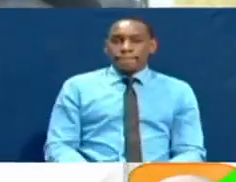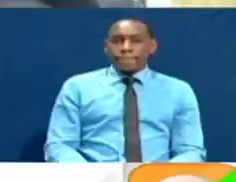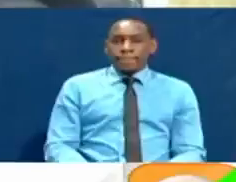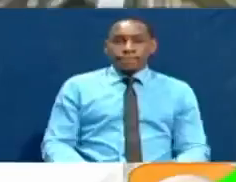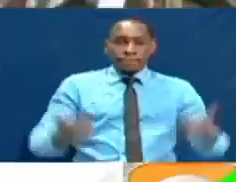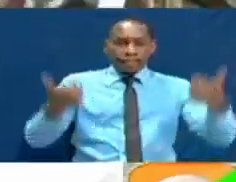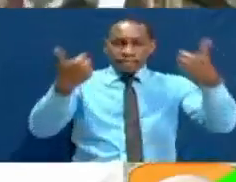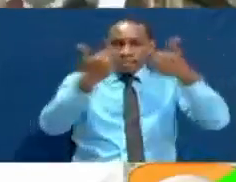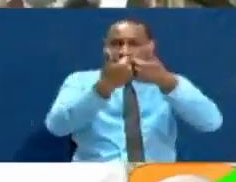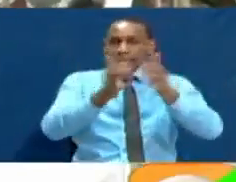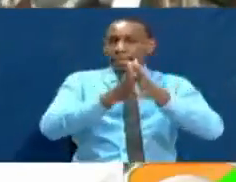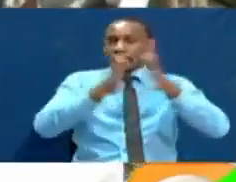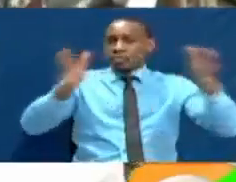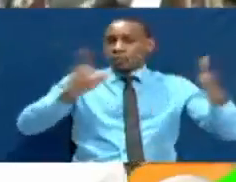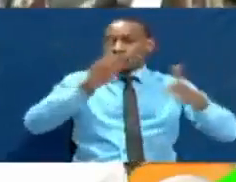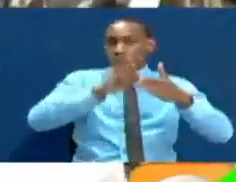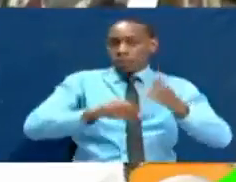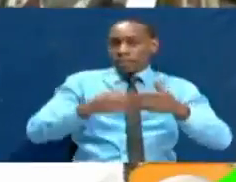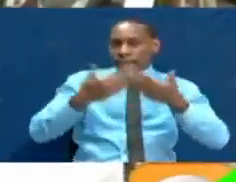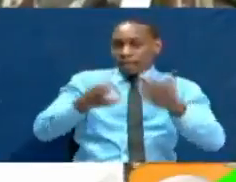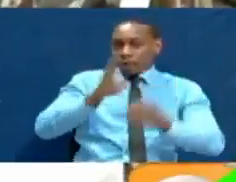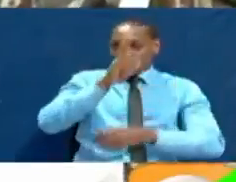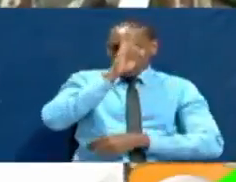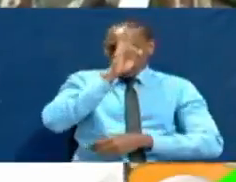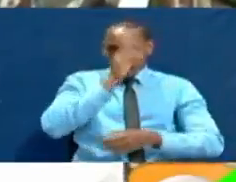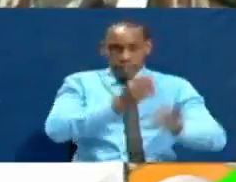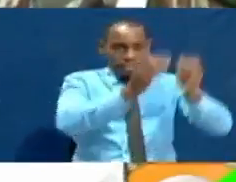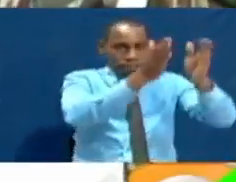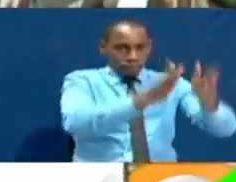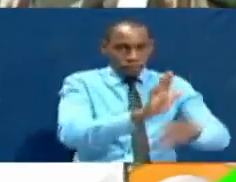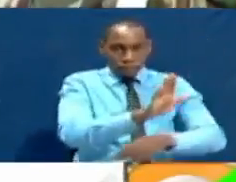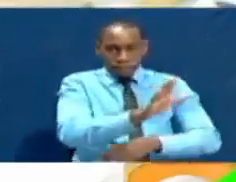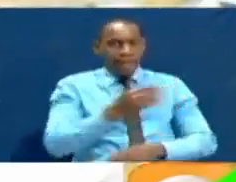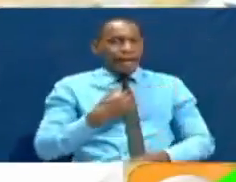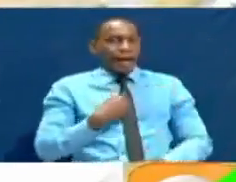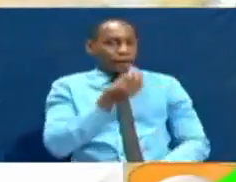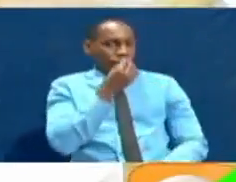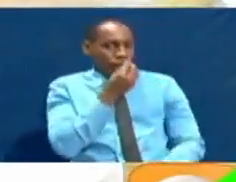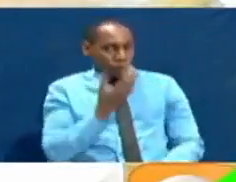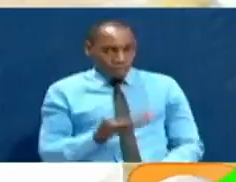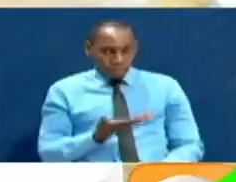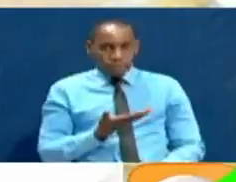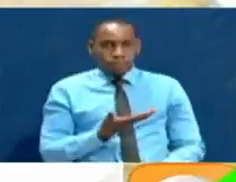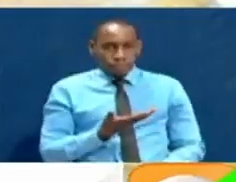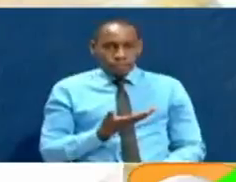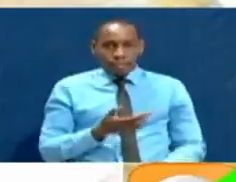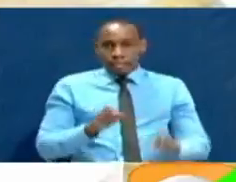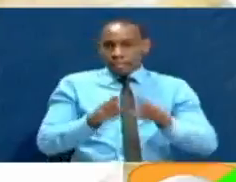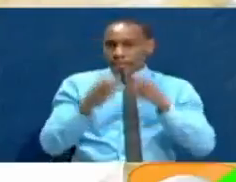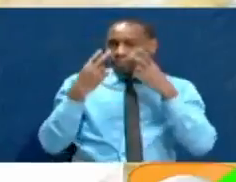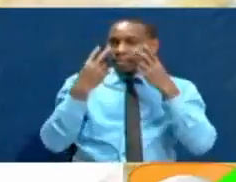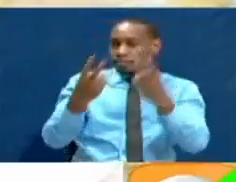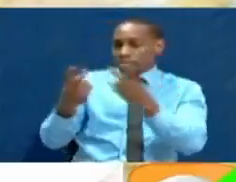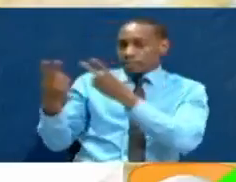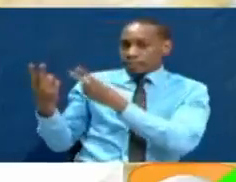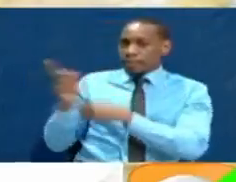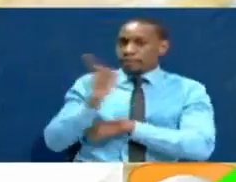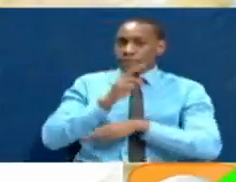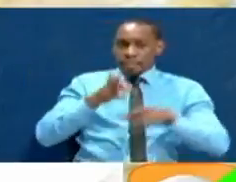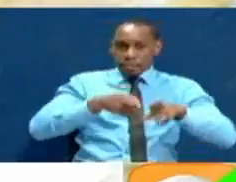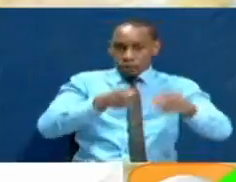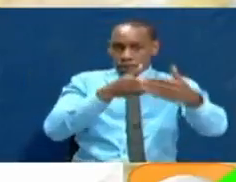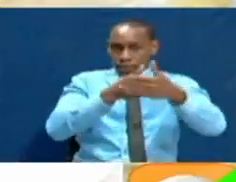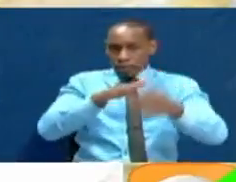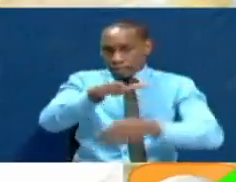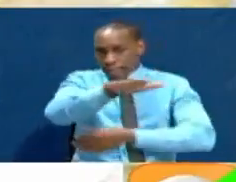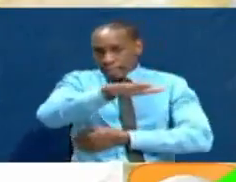Changamoto kubwa ilikuwa namna officers watakuwa na chakula. Vile unaona pale roadblock